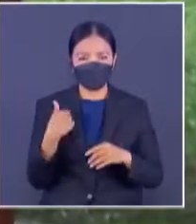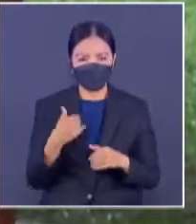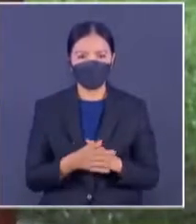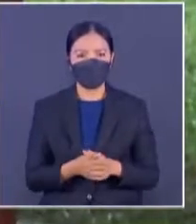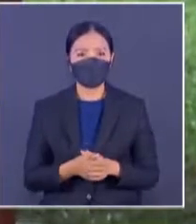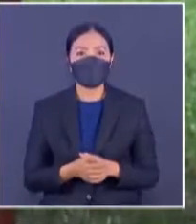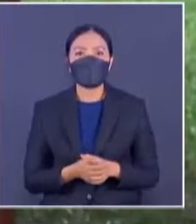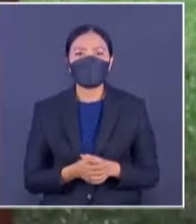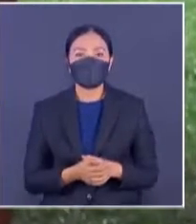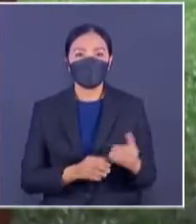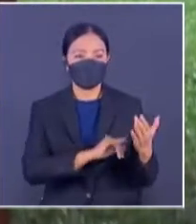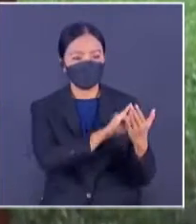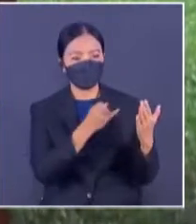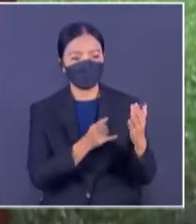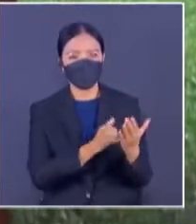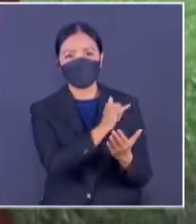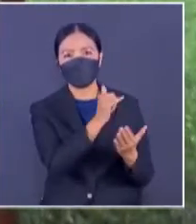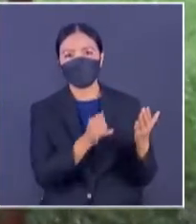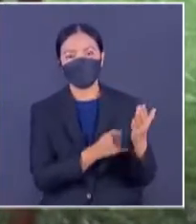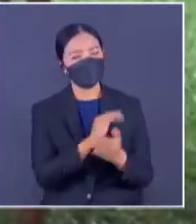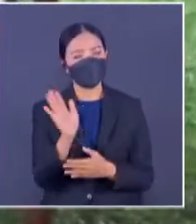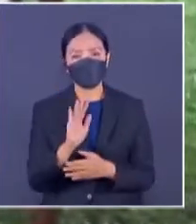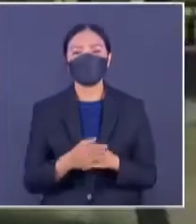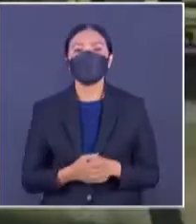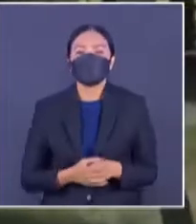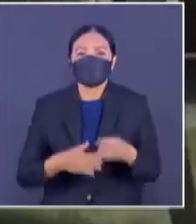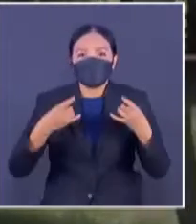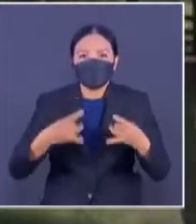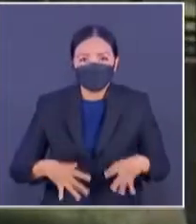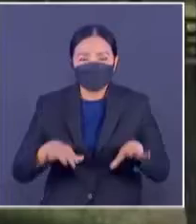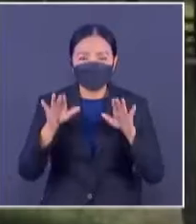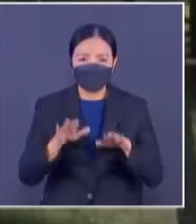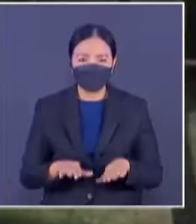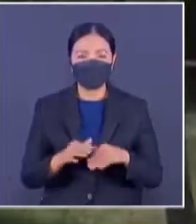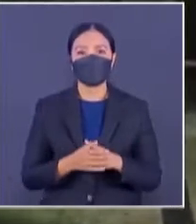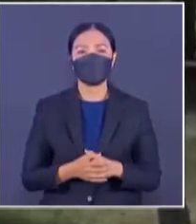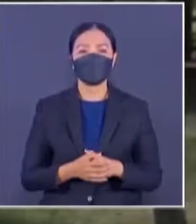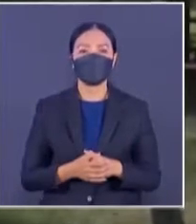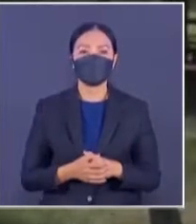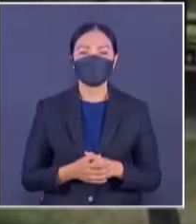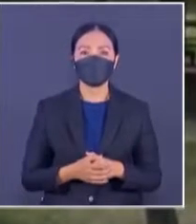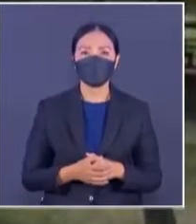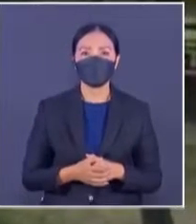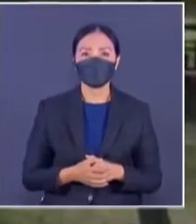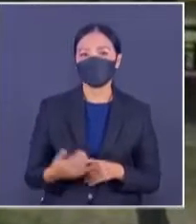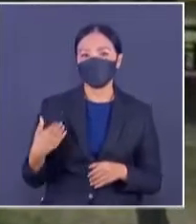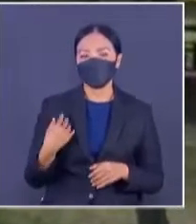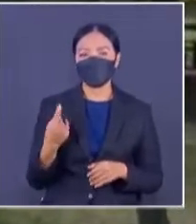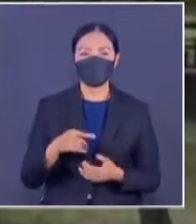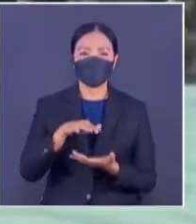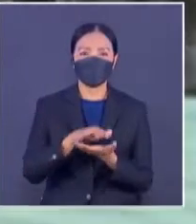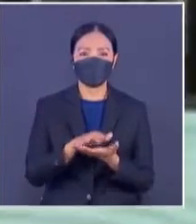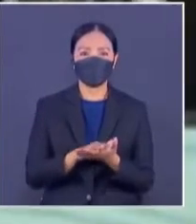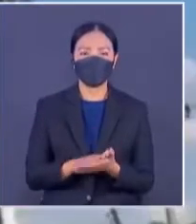ไม่ออกนอกเขตจังหวัดถ้าหากว่าไม่มีความจำเป็นนะครับเพื่อลดความเสี่ยงที่อาจจะเกิดขึ้นได้ส่วนอีกที่หนึ่งครับที่โร